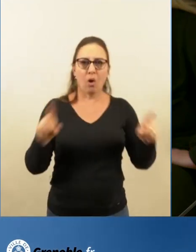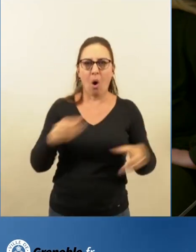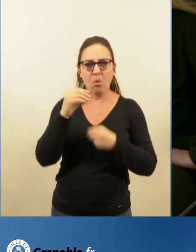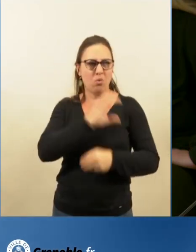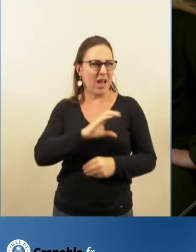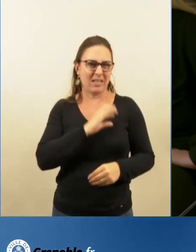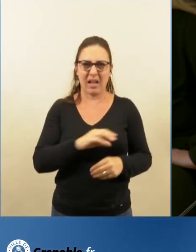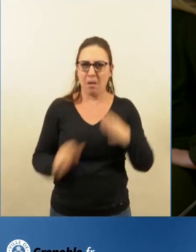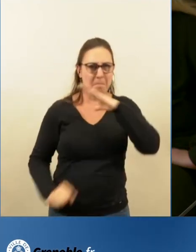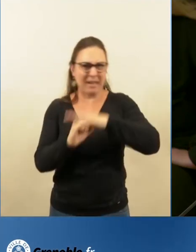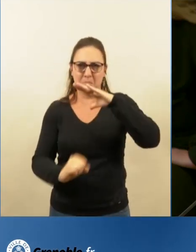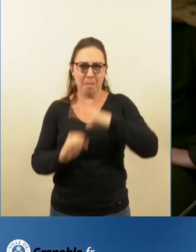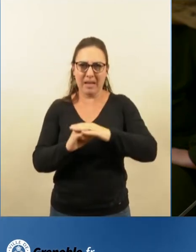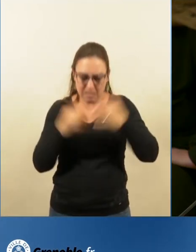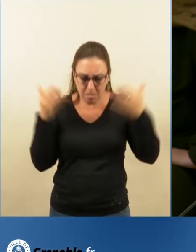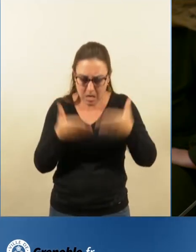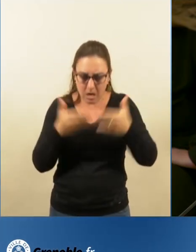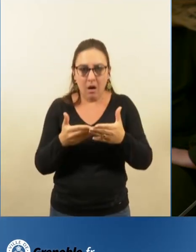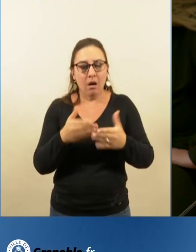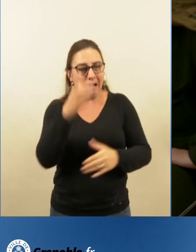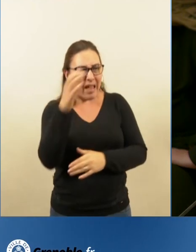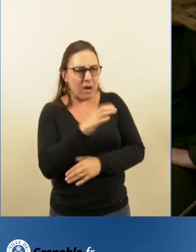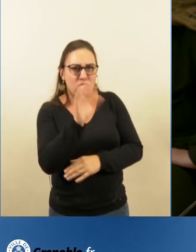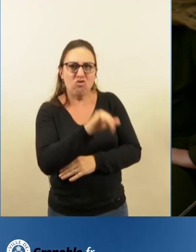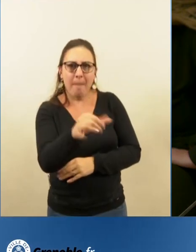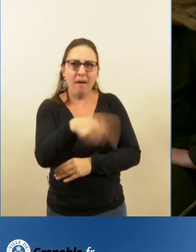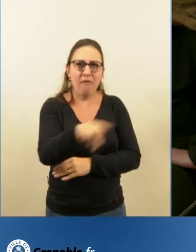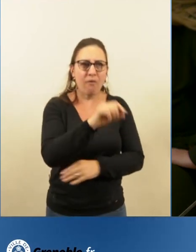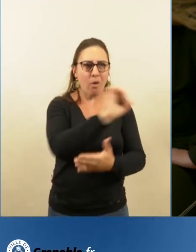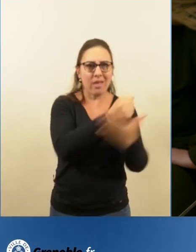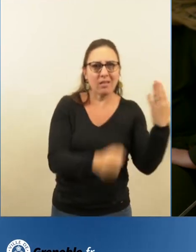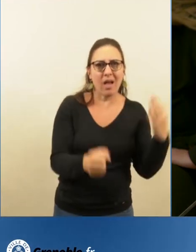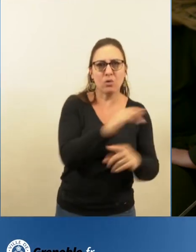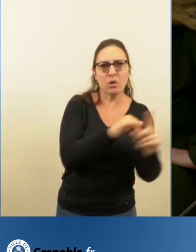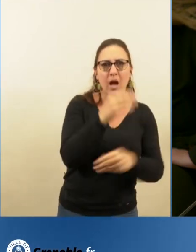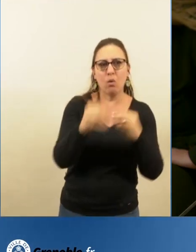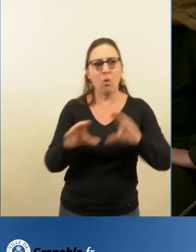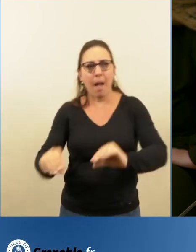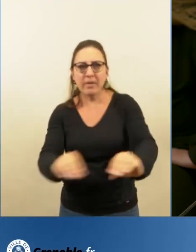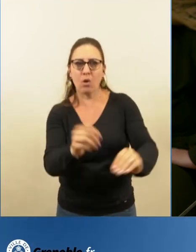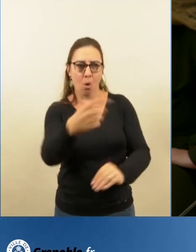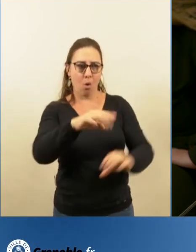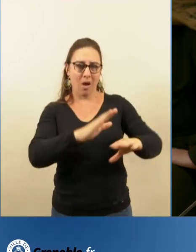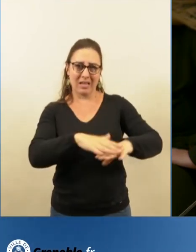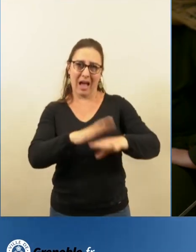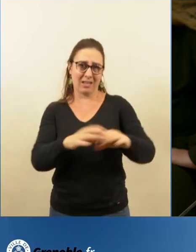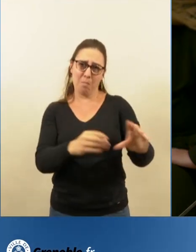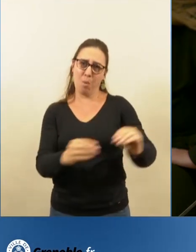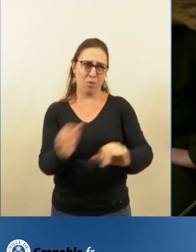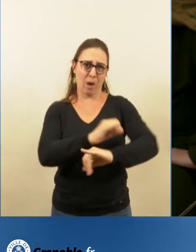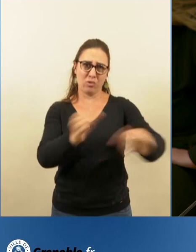blanc sans jamais écouter la détresse sociale sans jamais écouter les inquiétudes de nos habitants notamment celles et ceux qui vivent dans nos quartiers les plus populaires